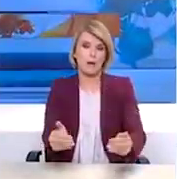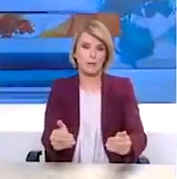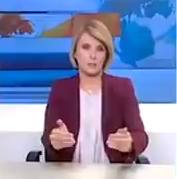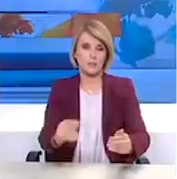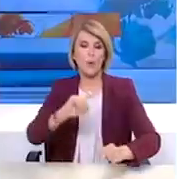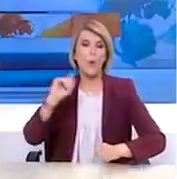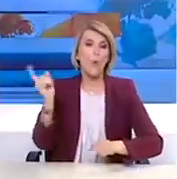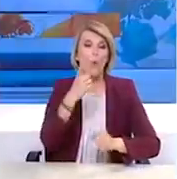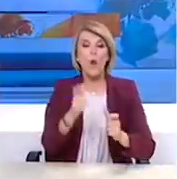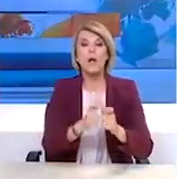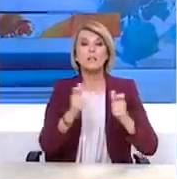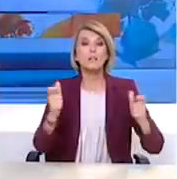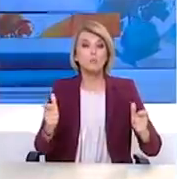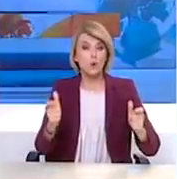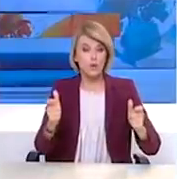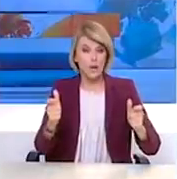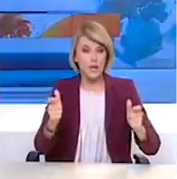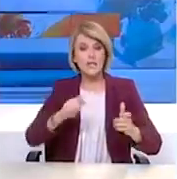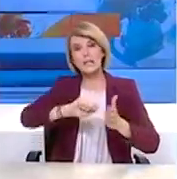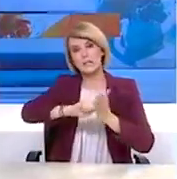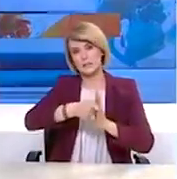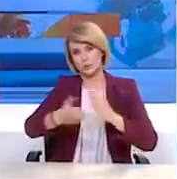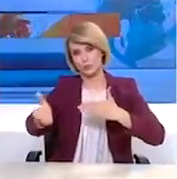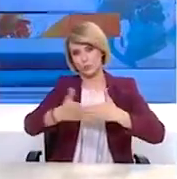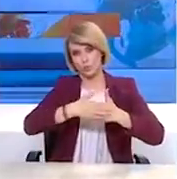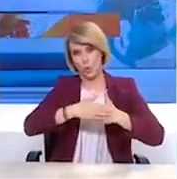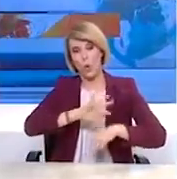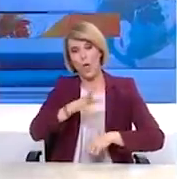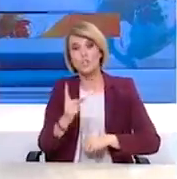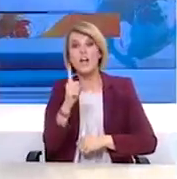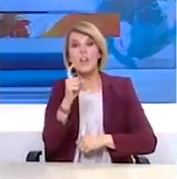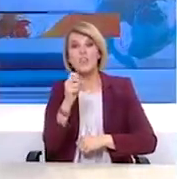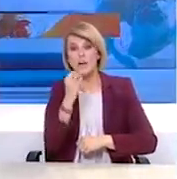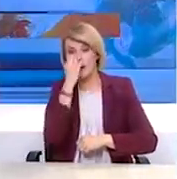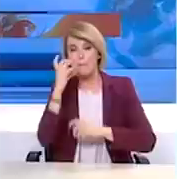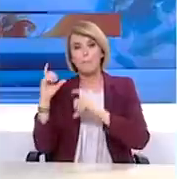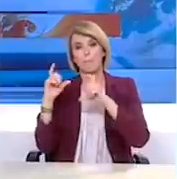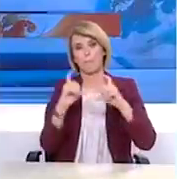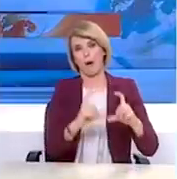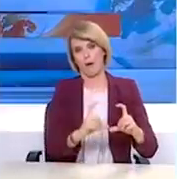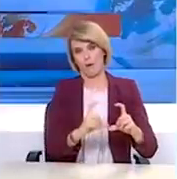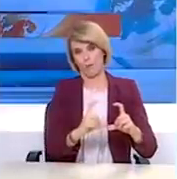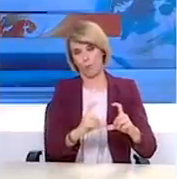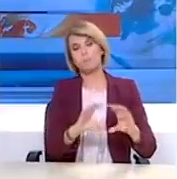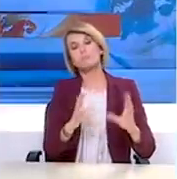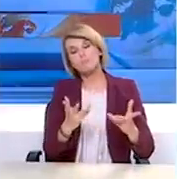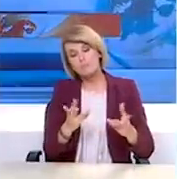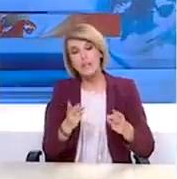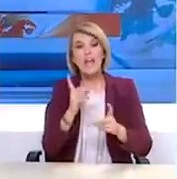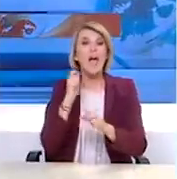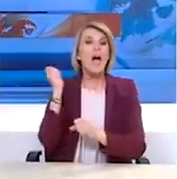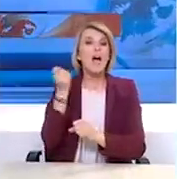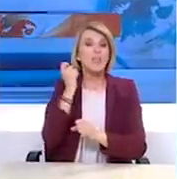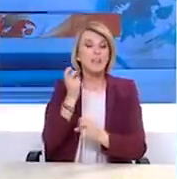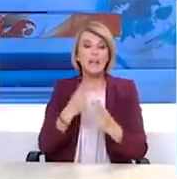των εκπαιδευτικών δομών ως και στις και τις 10 Μαΐου για προληπτικούς λόγους κατόπιν εισήγησης Εθνικής Επιτροπής